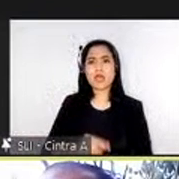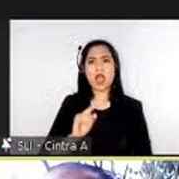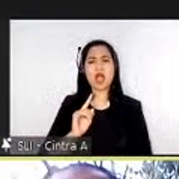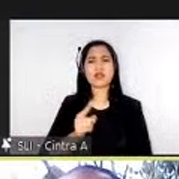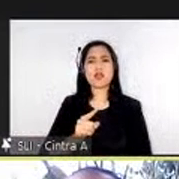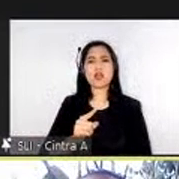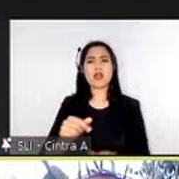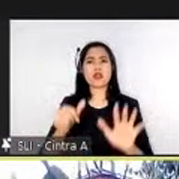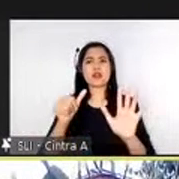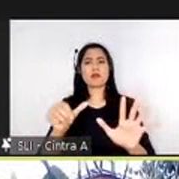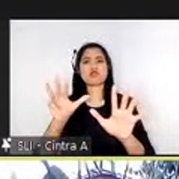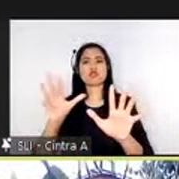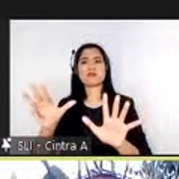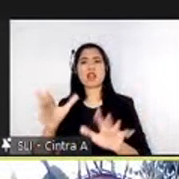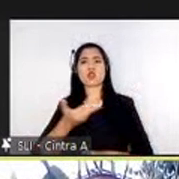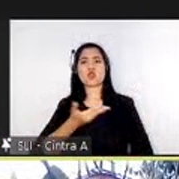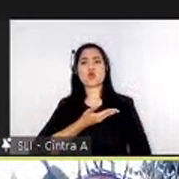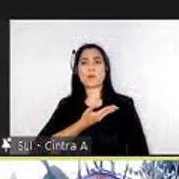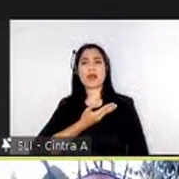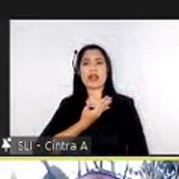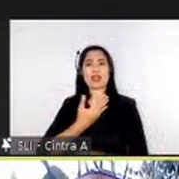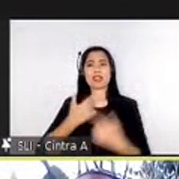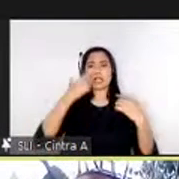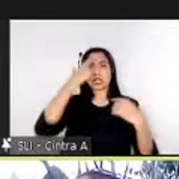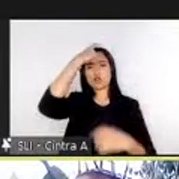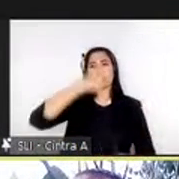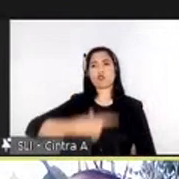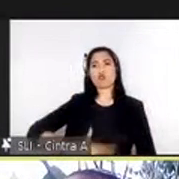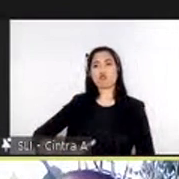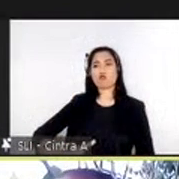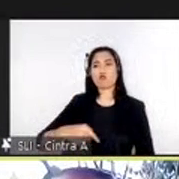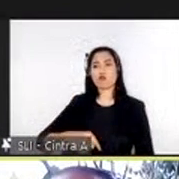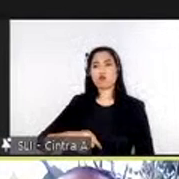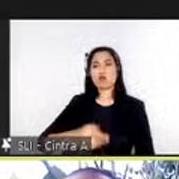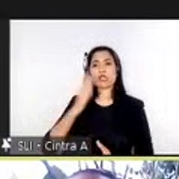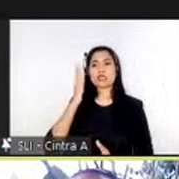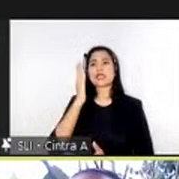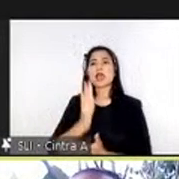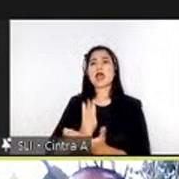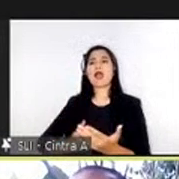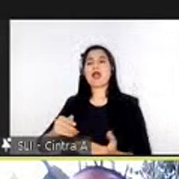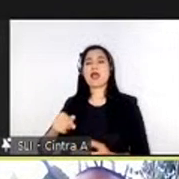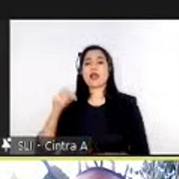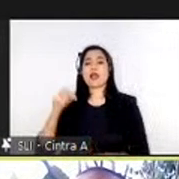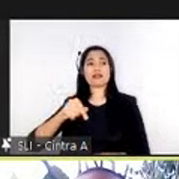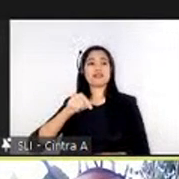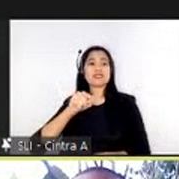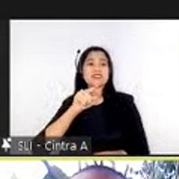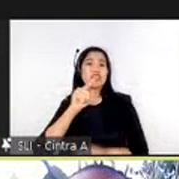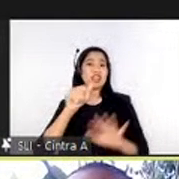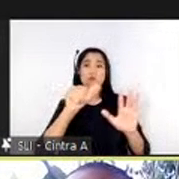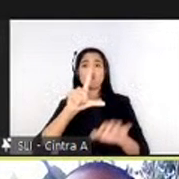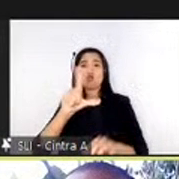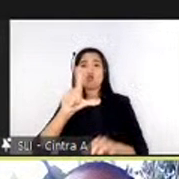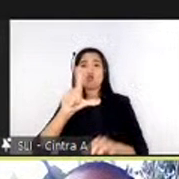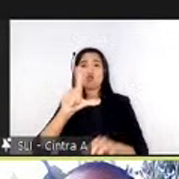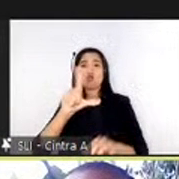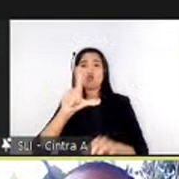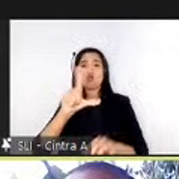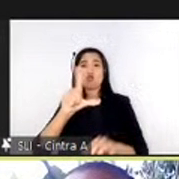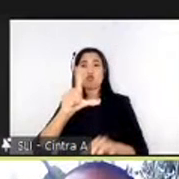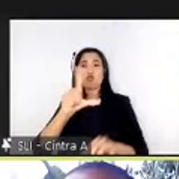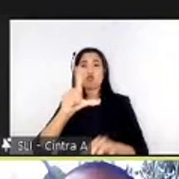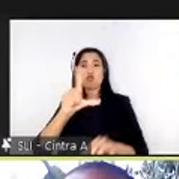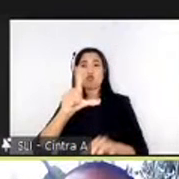korban individu sudah ada setengahnya belum sampai S semester karena apa ini